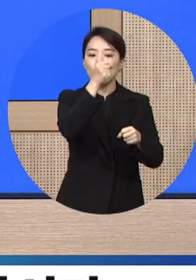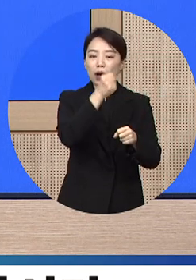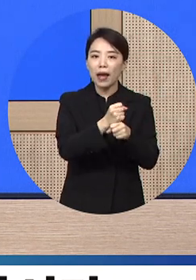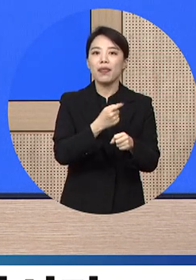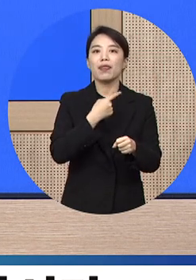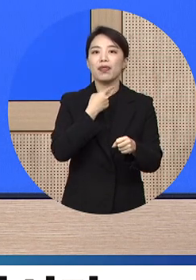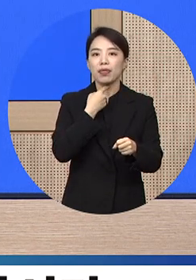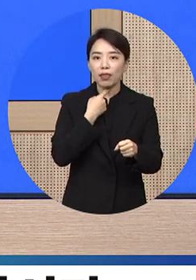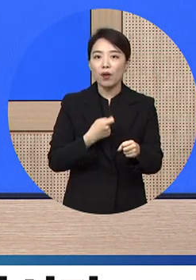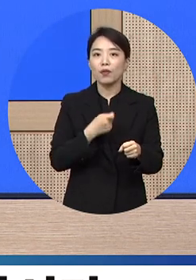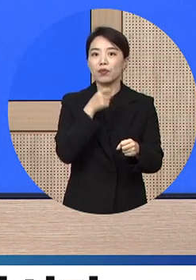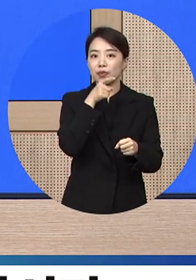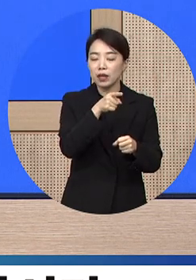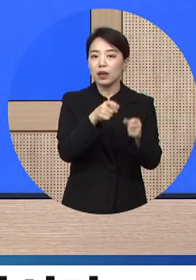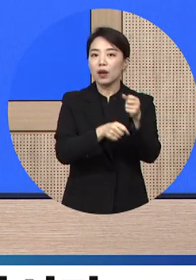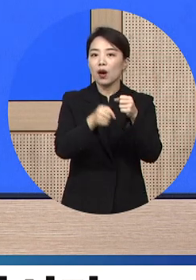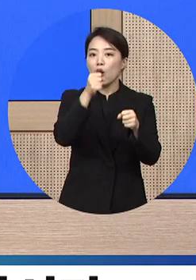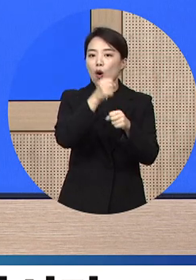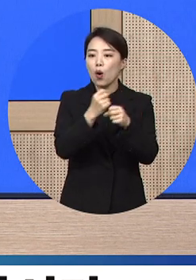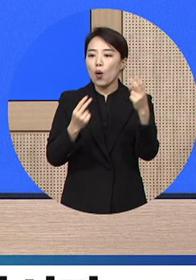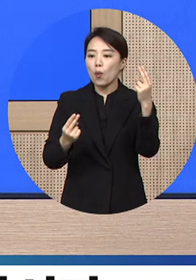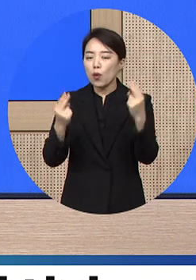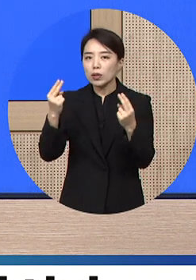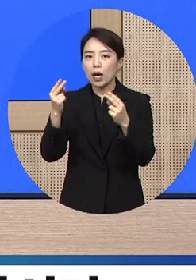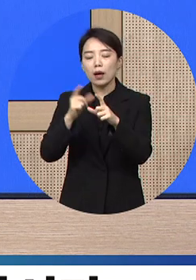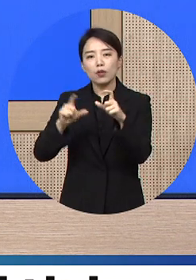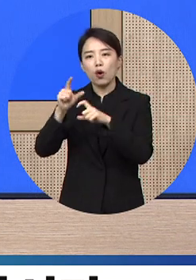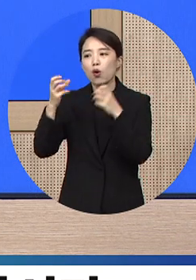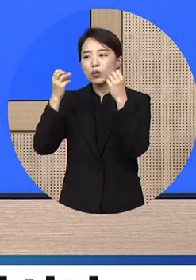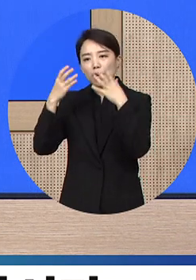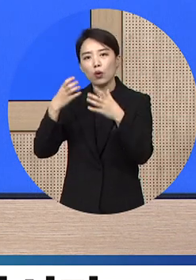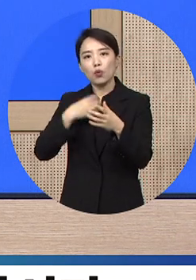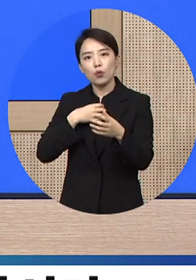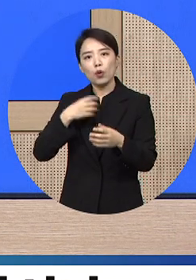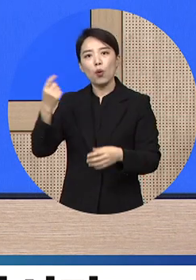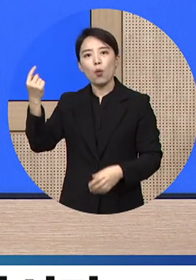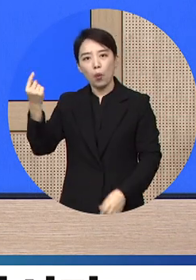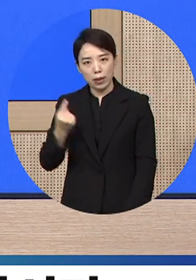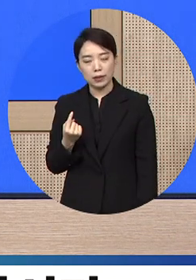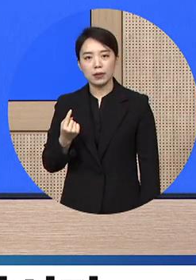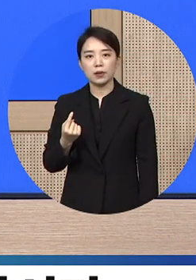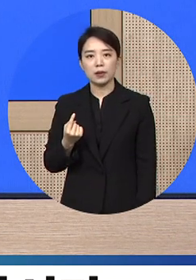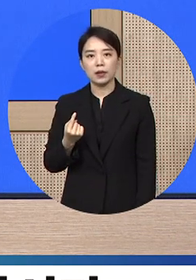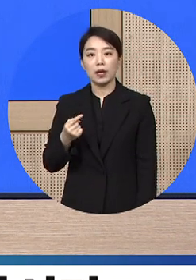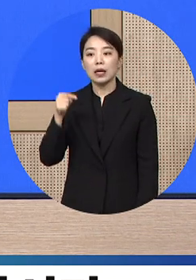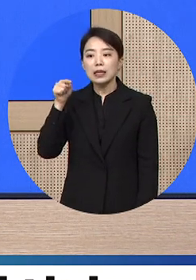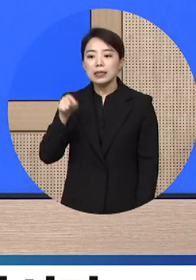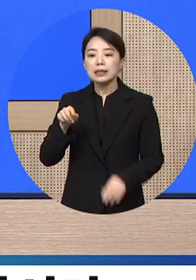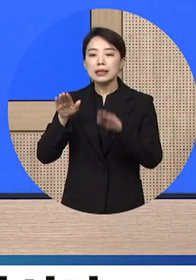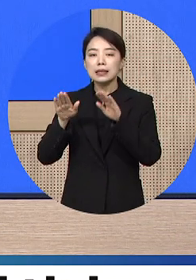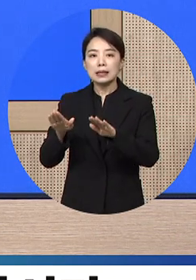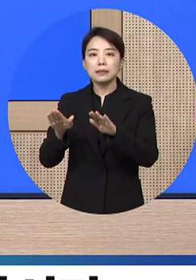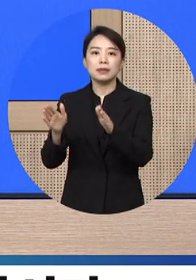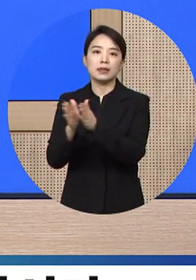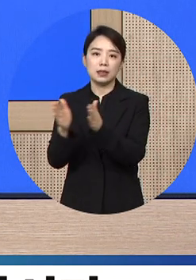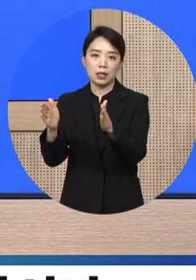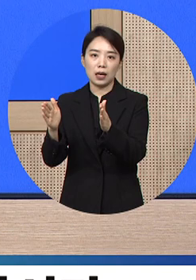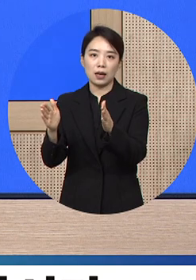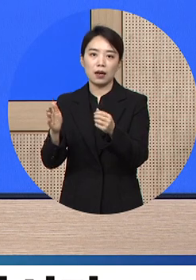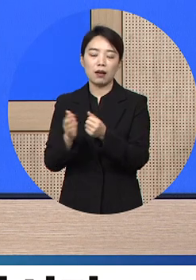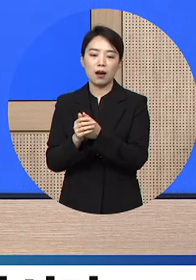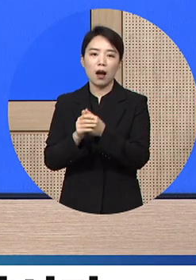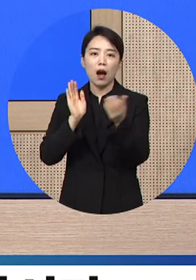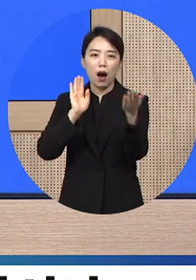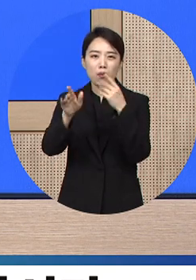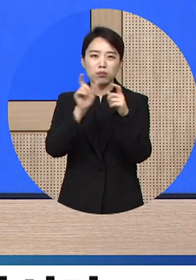해결할 수 없는 새로운 양태의 위기가 이미 왔고 위기의 초입에 들어섰고 더욱 심화될